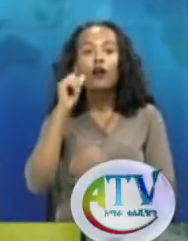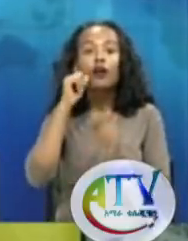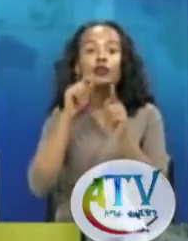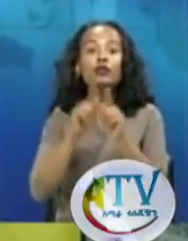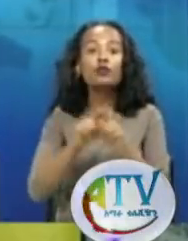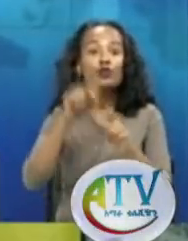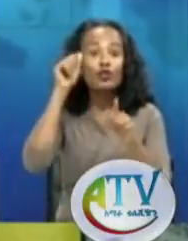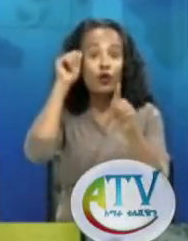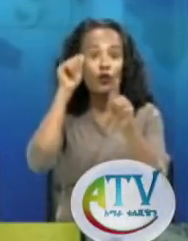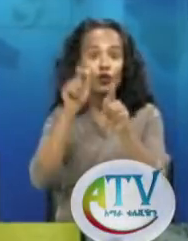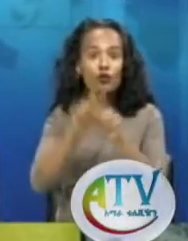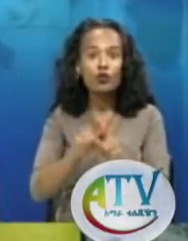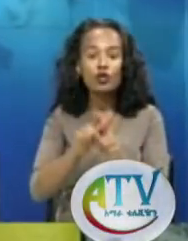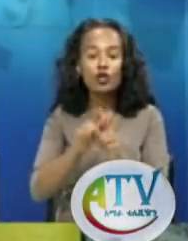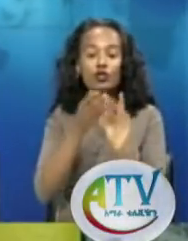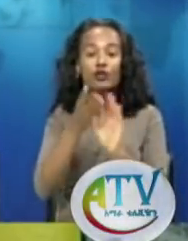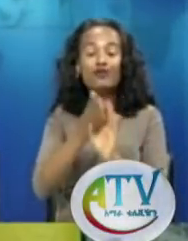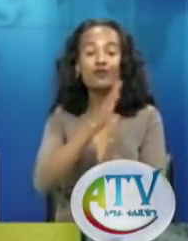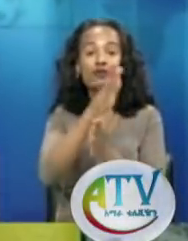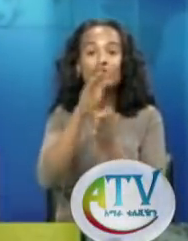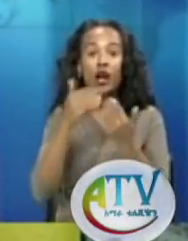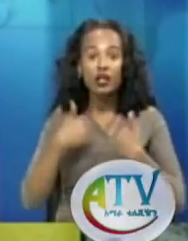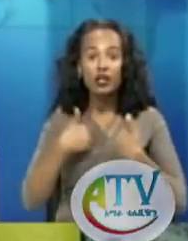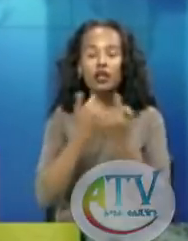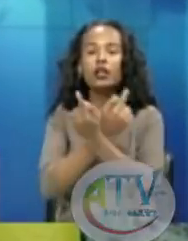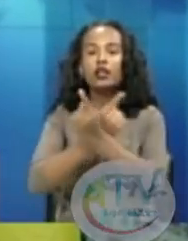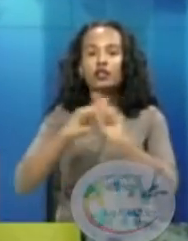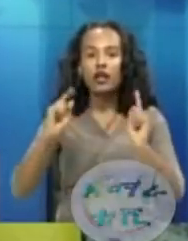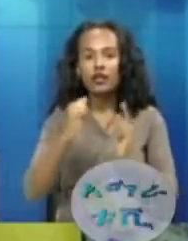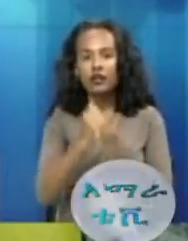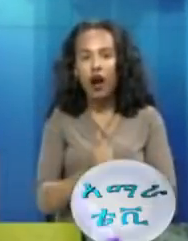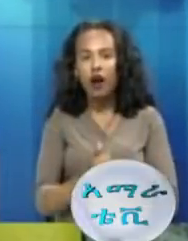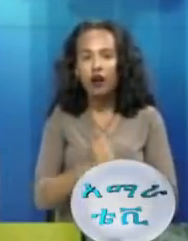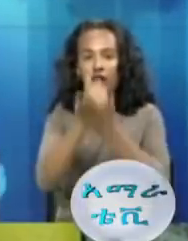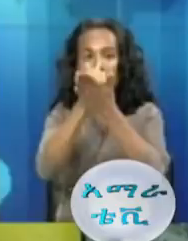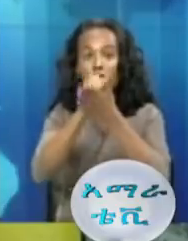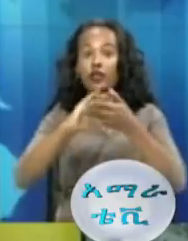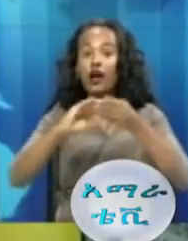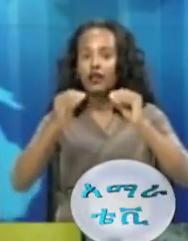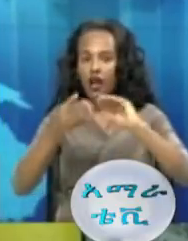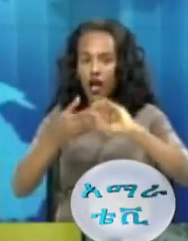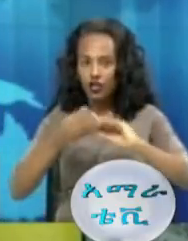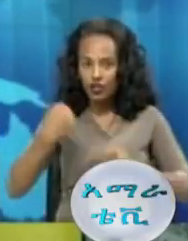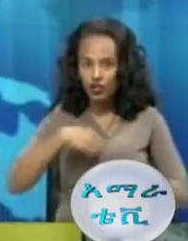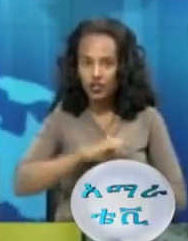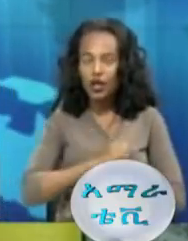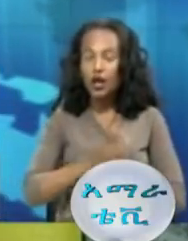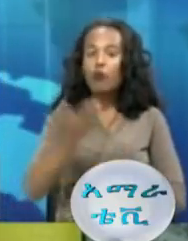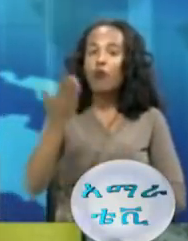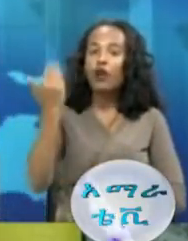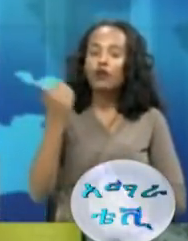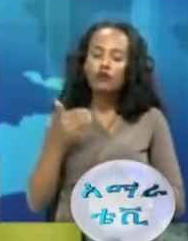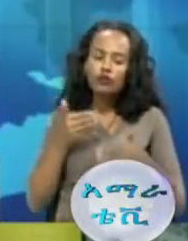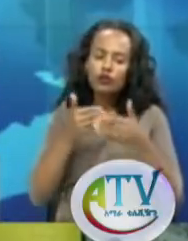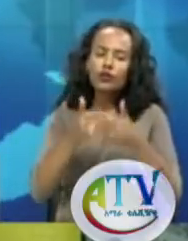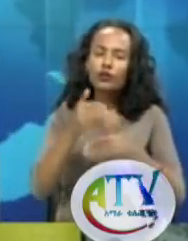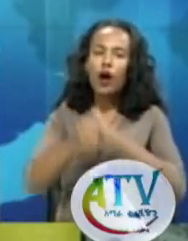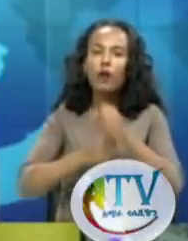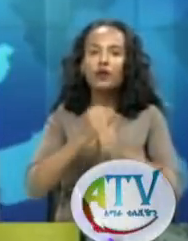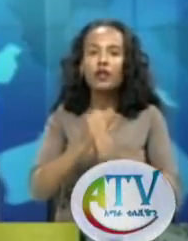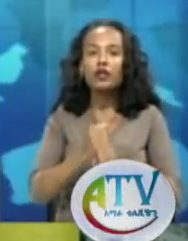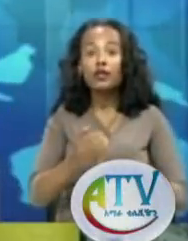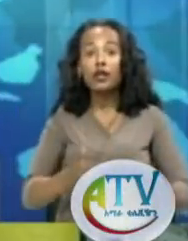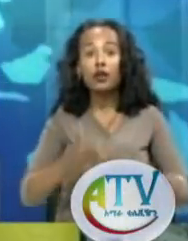እህቶቻችንና ወንድሞቻችን ዘንድ ያለን የነጻነት አጋርነት ታሪካችን፣ ባለፉት ቅርብ ዓመታት